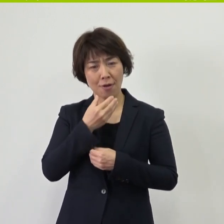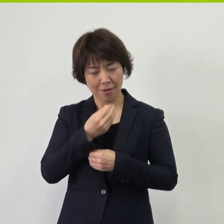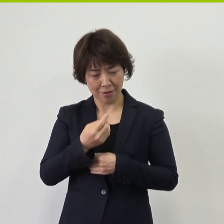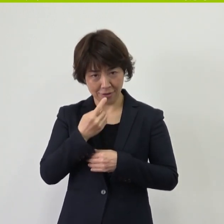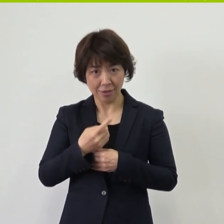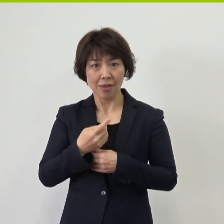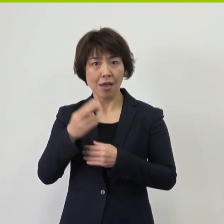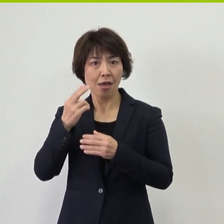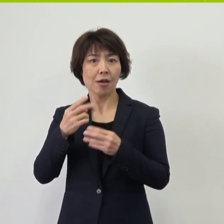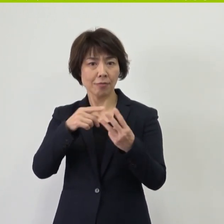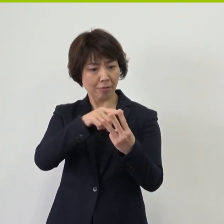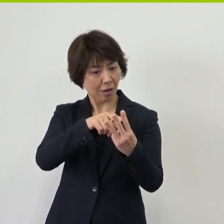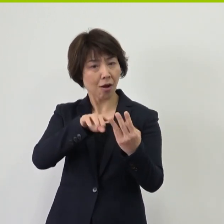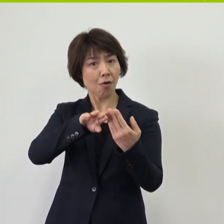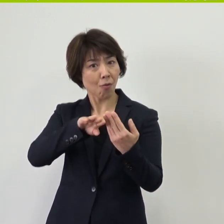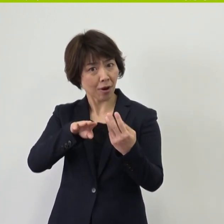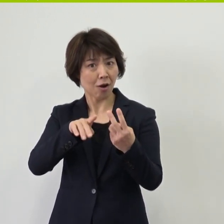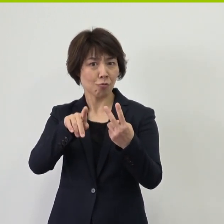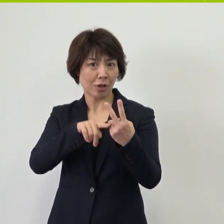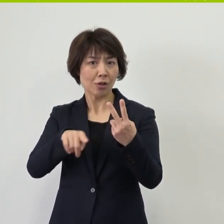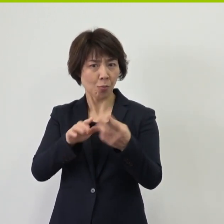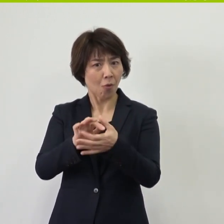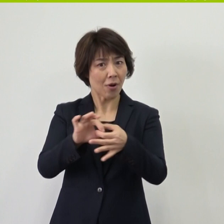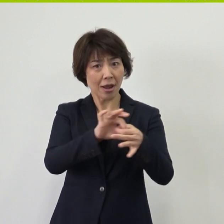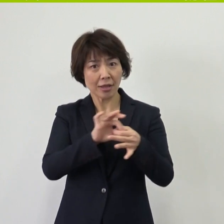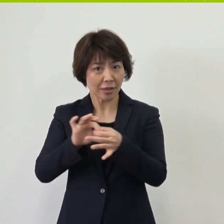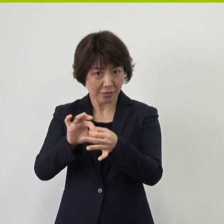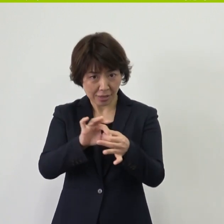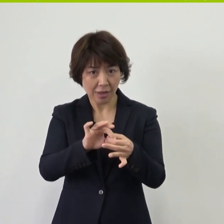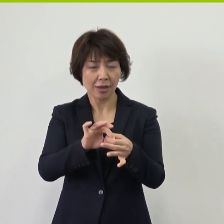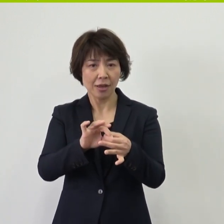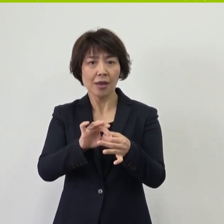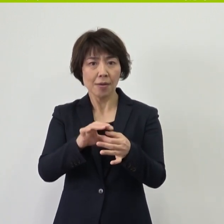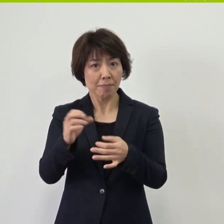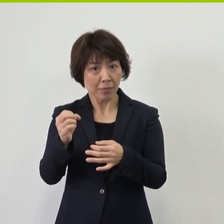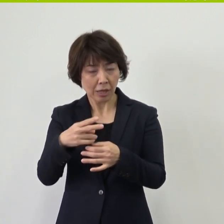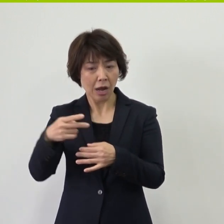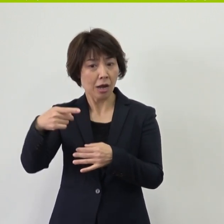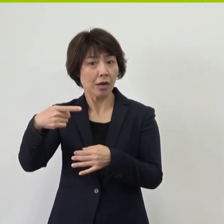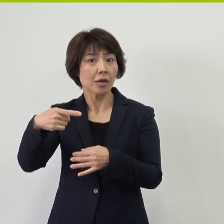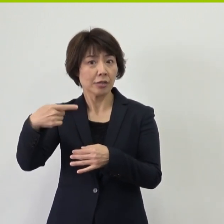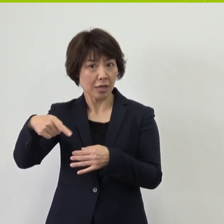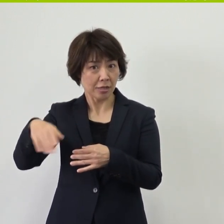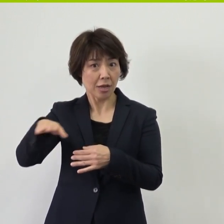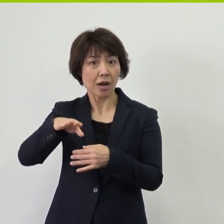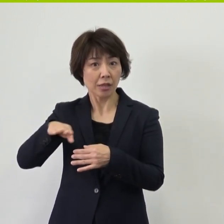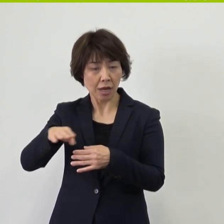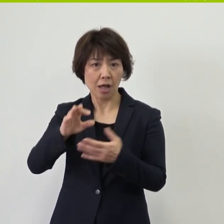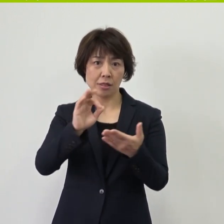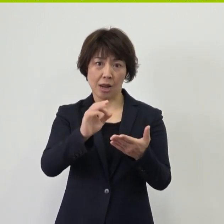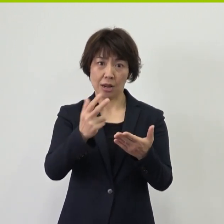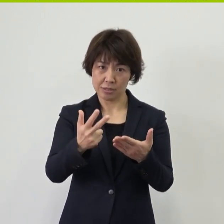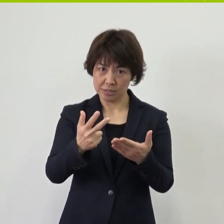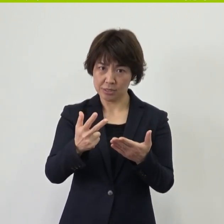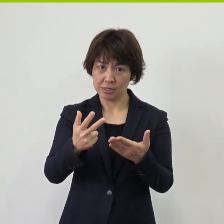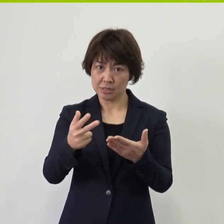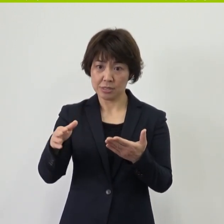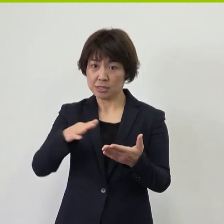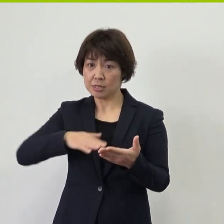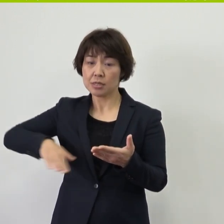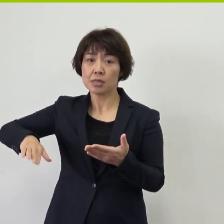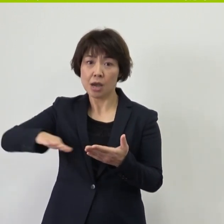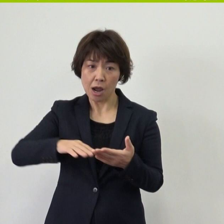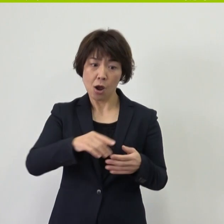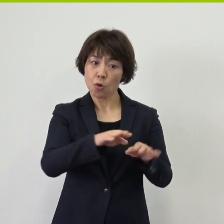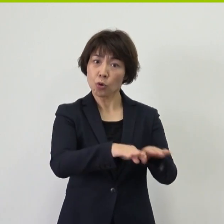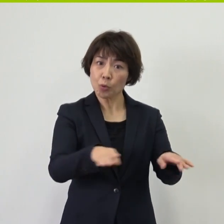ってますし、可能ならば松本先生や沢口様とも連携して、で何よりもやっぱり先生があった奈良市で子ども